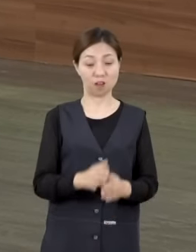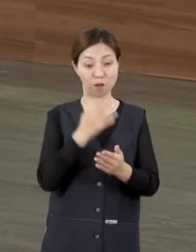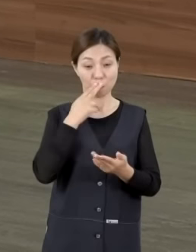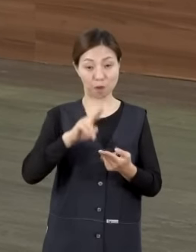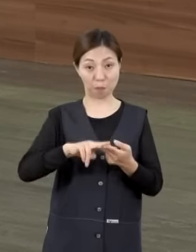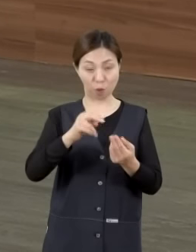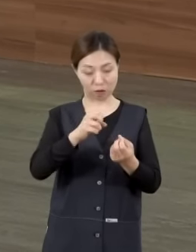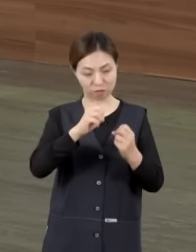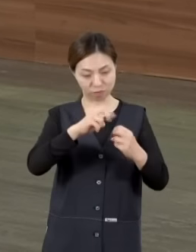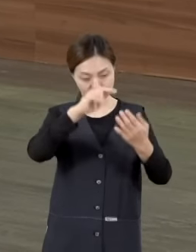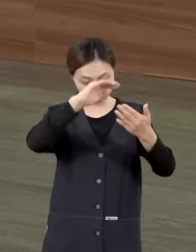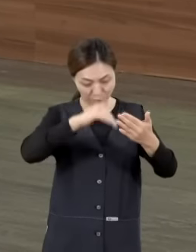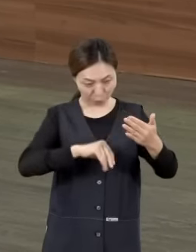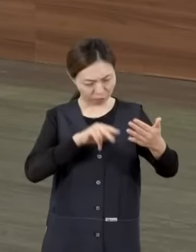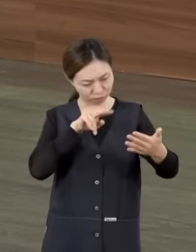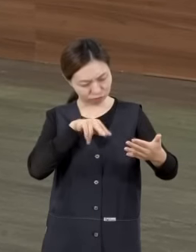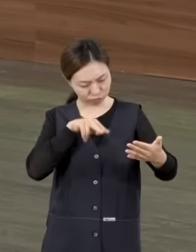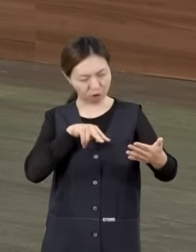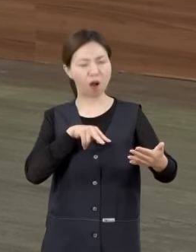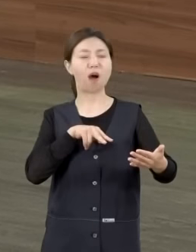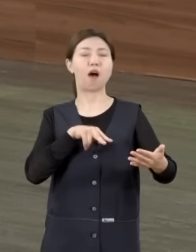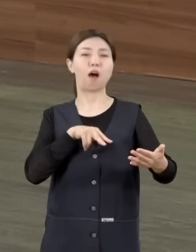좋더라고요 편지를